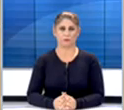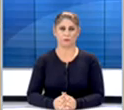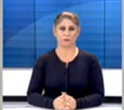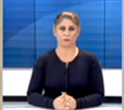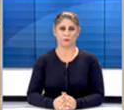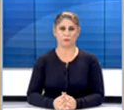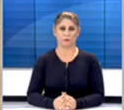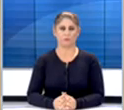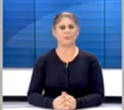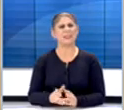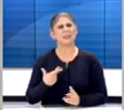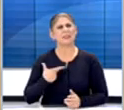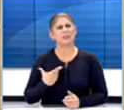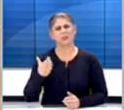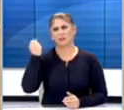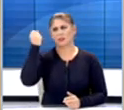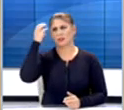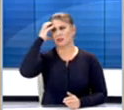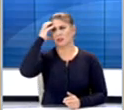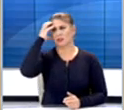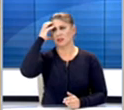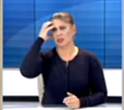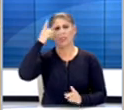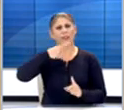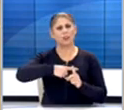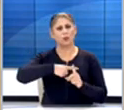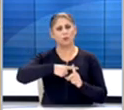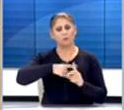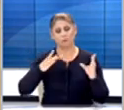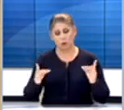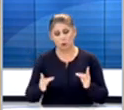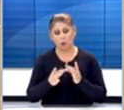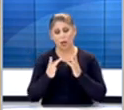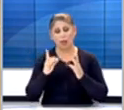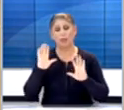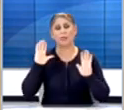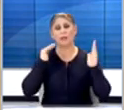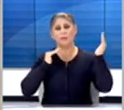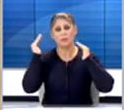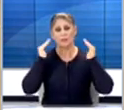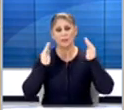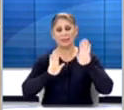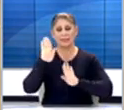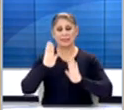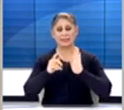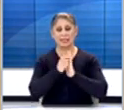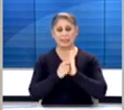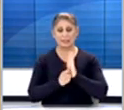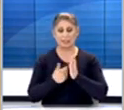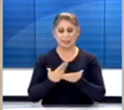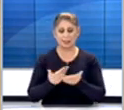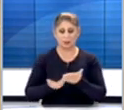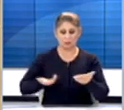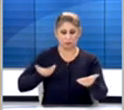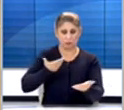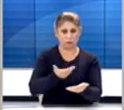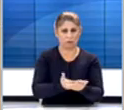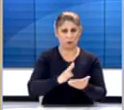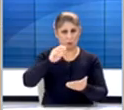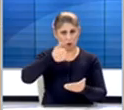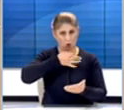τι κρατώ ως θετικό, ότι τουλάχιστον δεν αμφισβητήθηκαν τα στατιστικά στοιχεία τα οποία κατέθεσα στην πρωτολογία